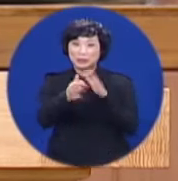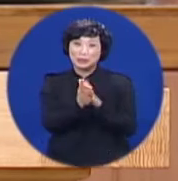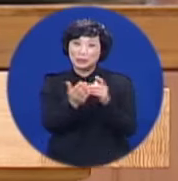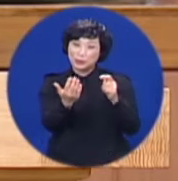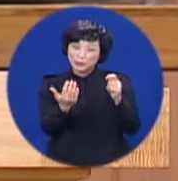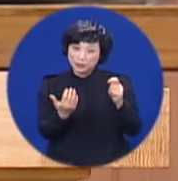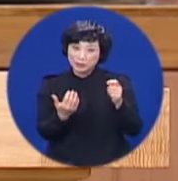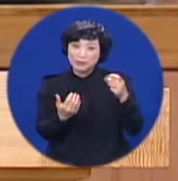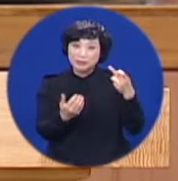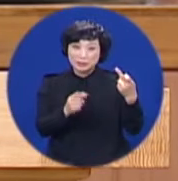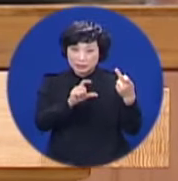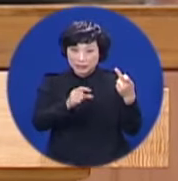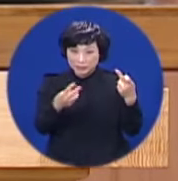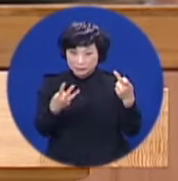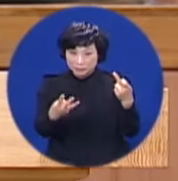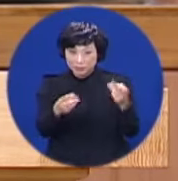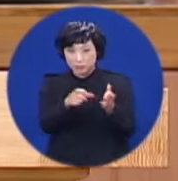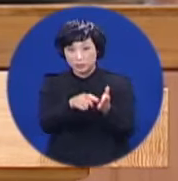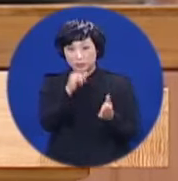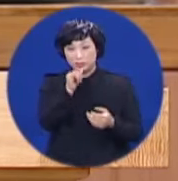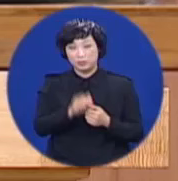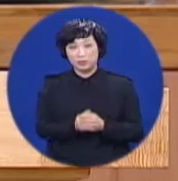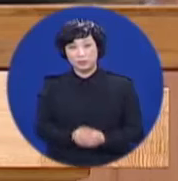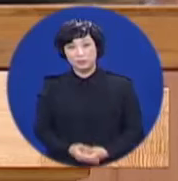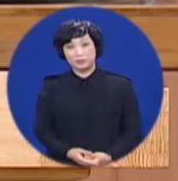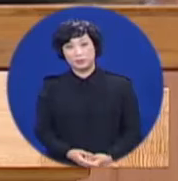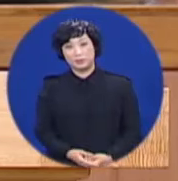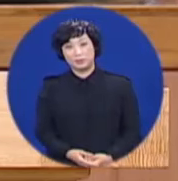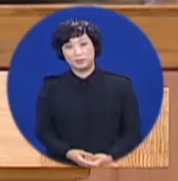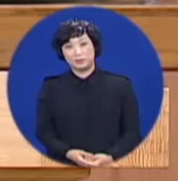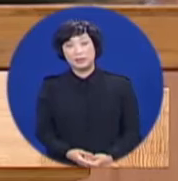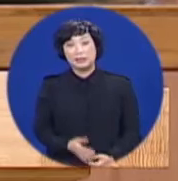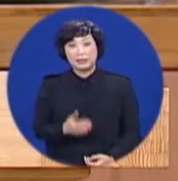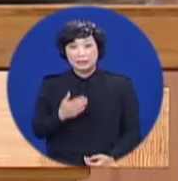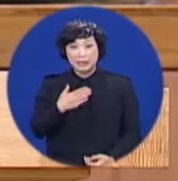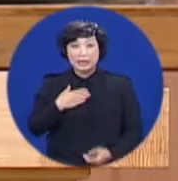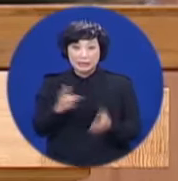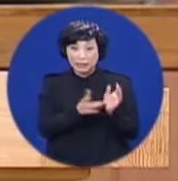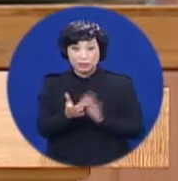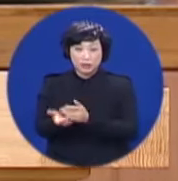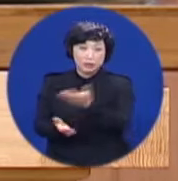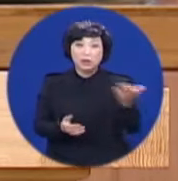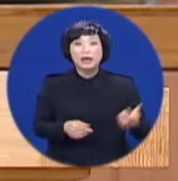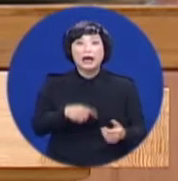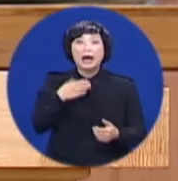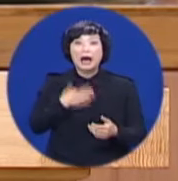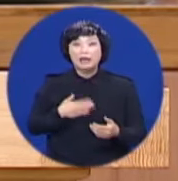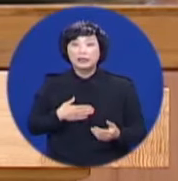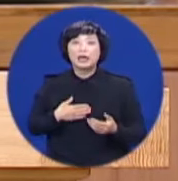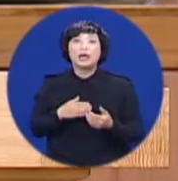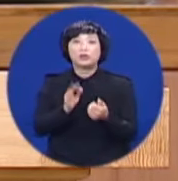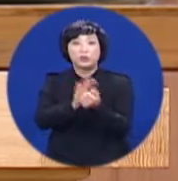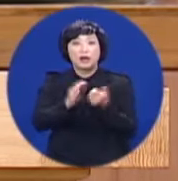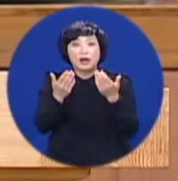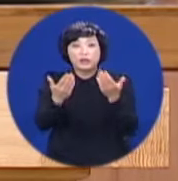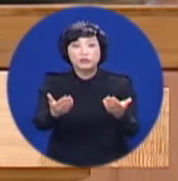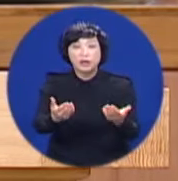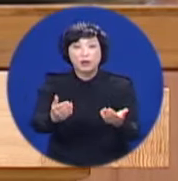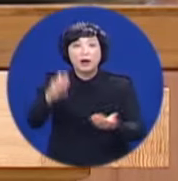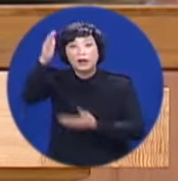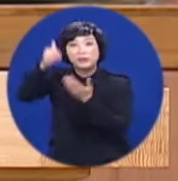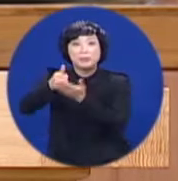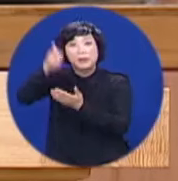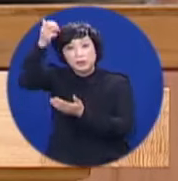고린도전서 12장 3절에 그러므로 내가 너희에게 알게 하노니